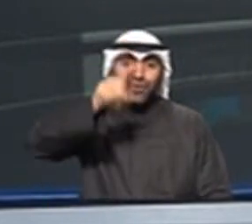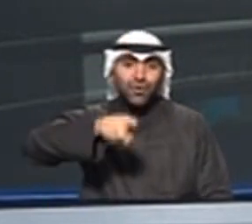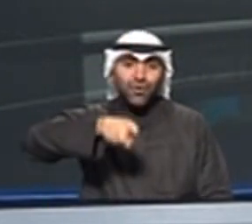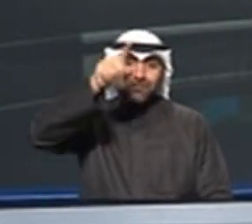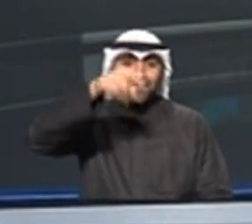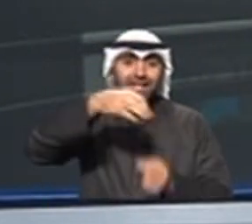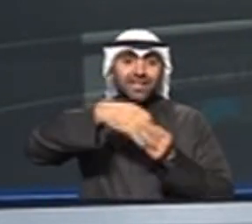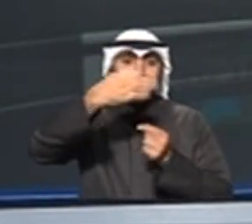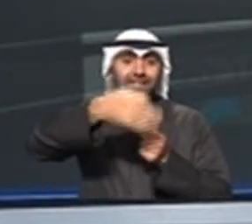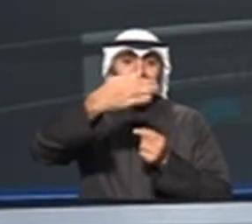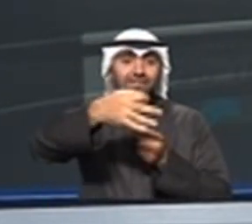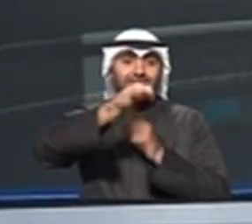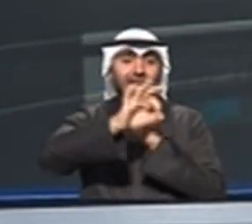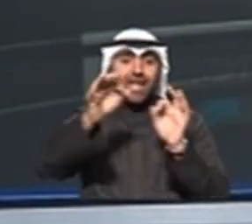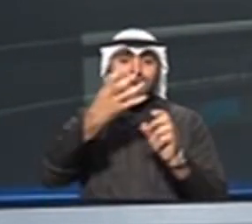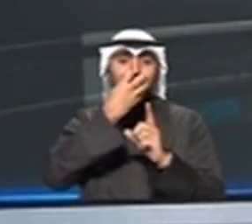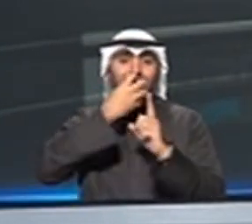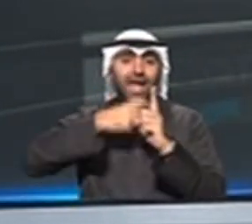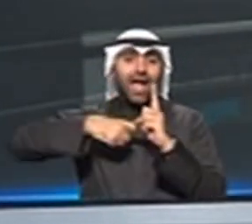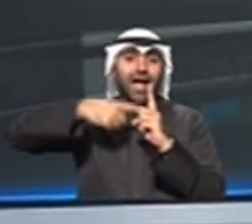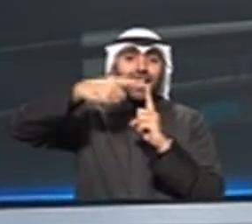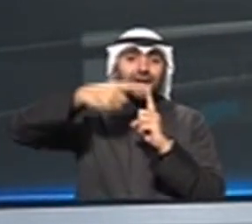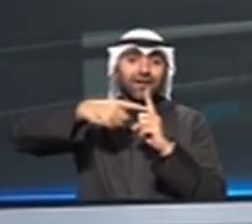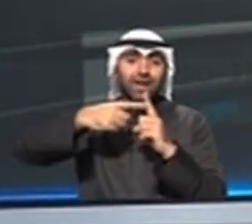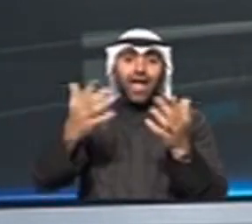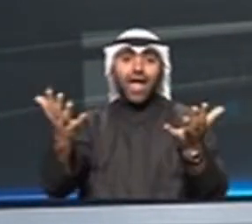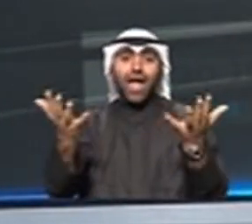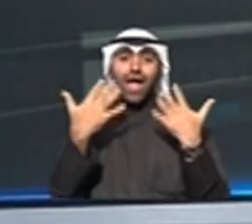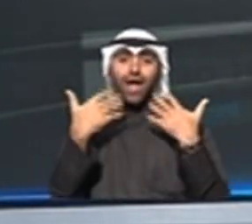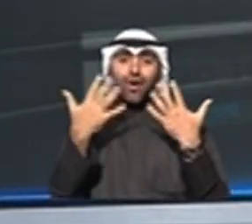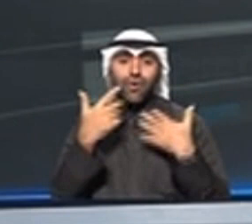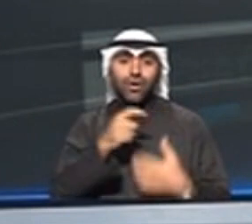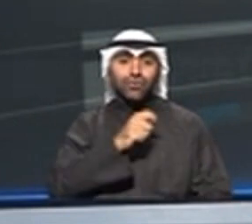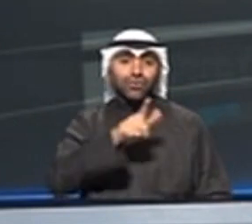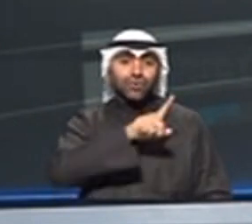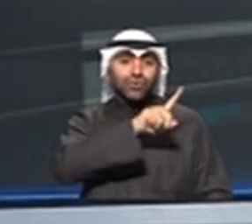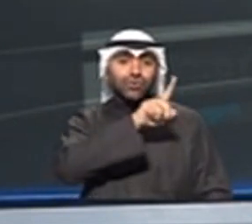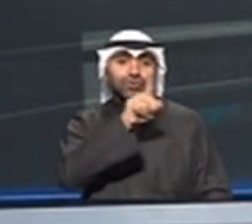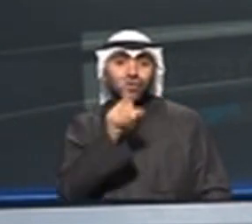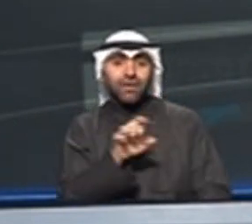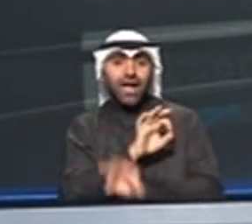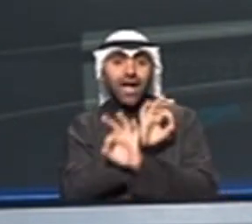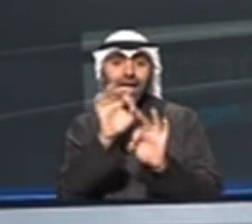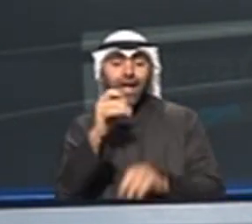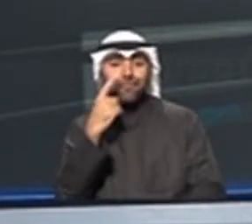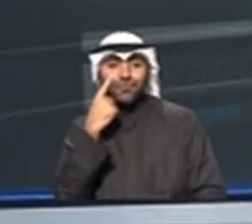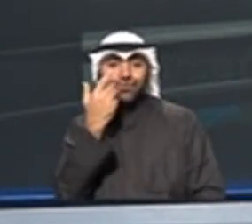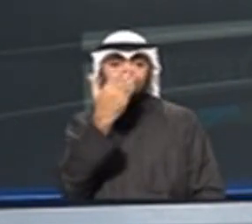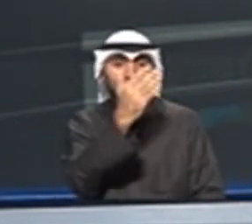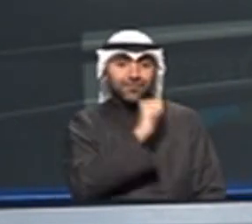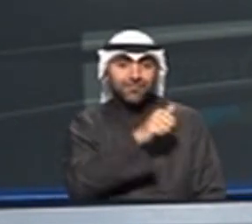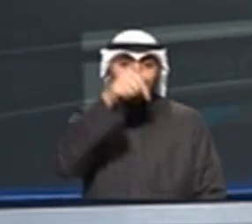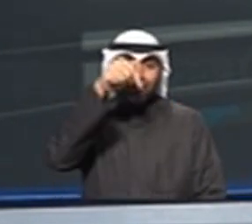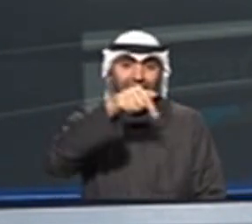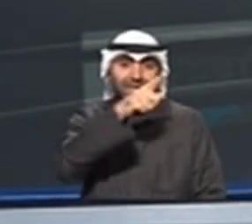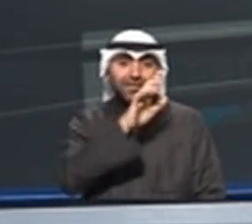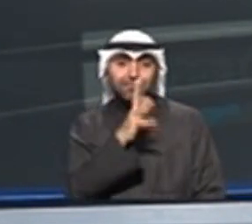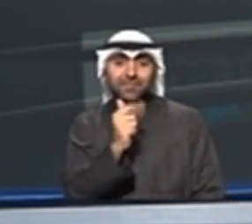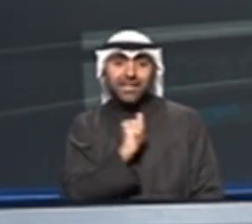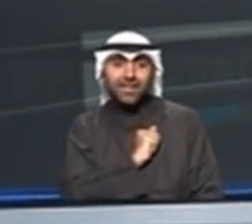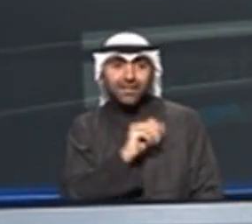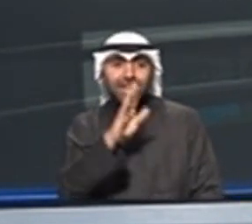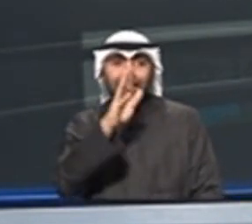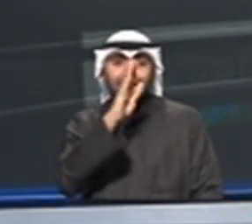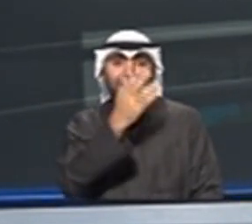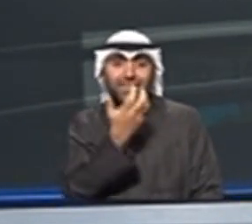أجواء معتدلة تميل للبرودة خلال النهار، وأجواء باردة خلال المساء، ورياح خفيفة إلى معتدلة السرعة بوجه عام لعدة أيام، تتراوح